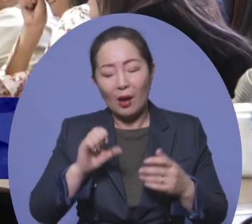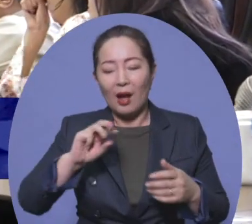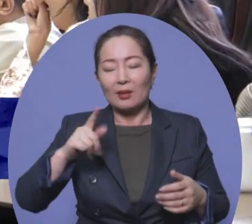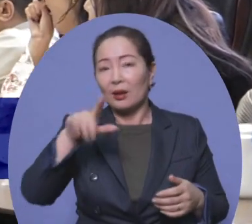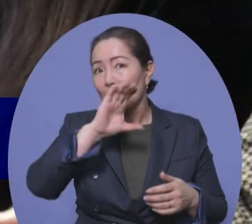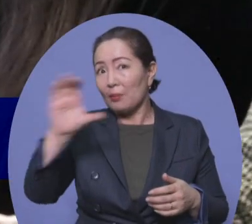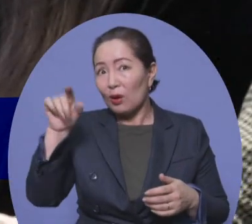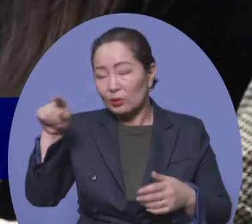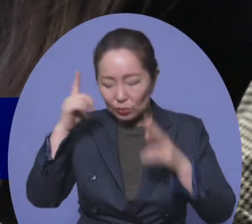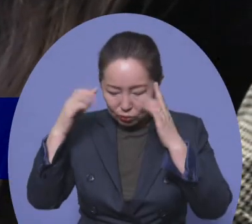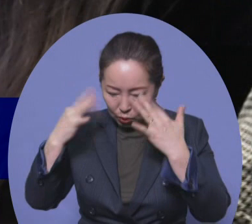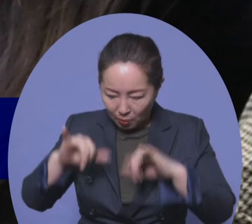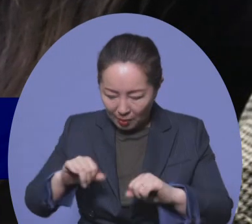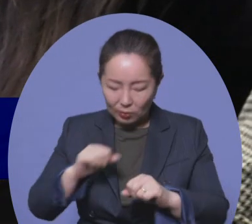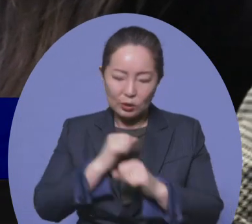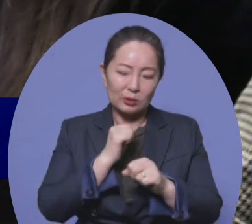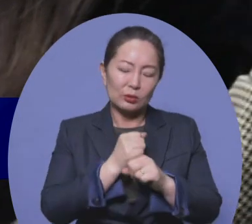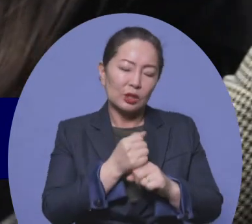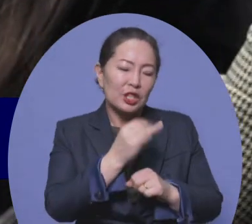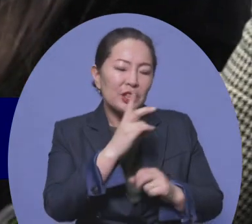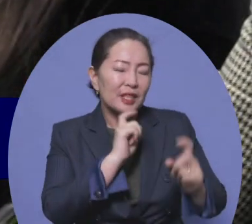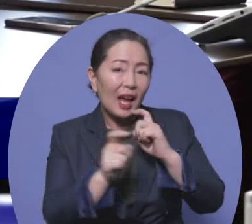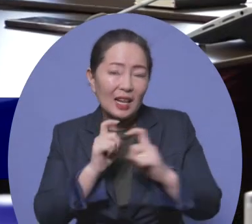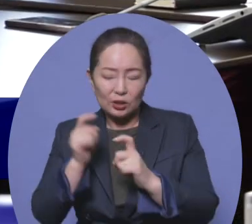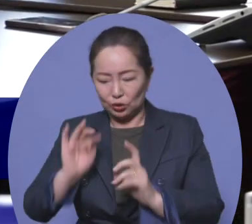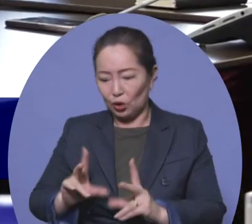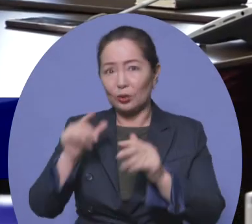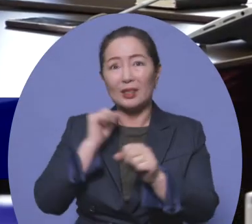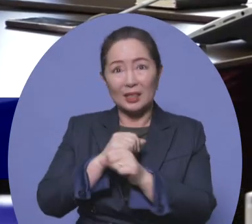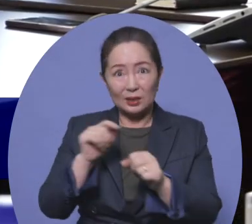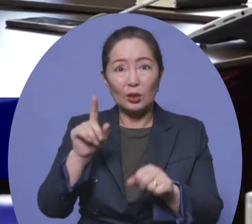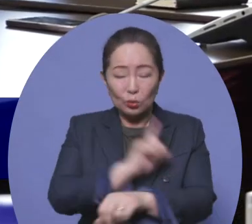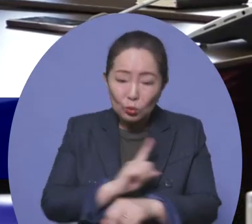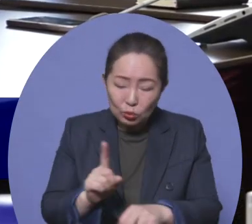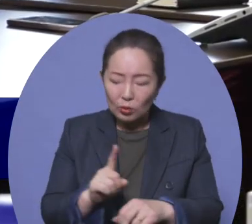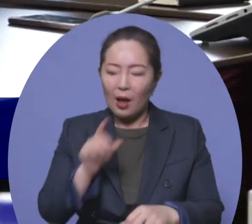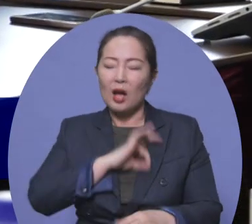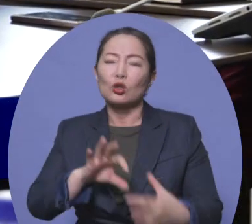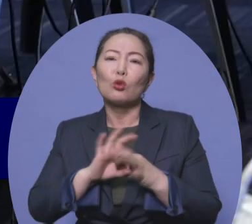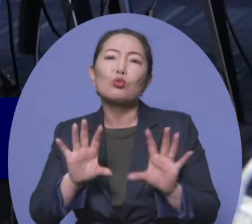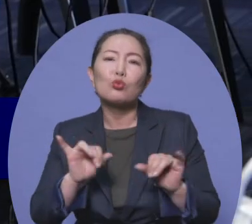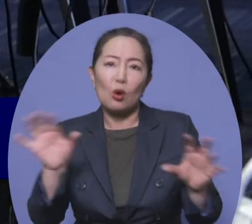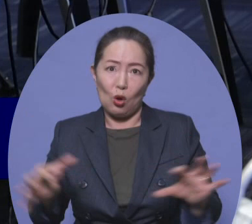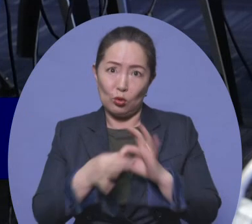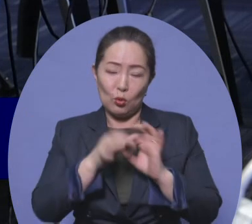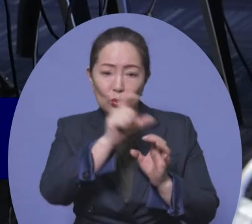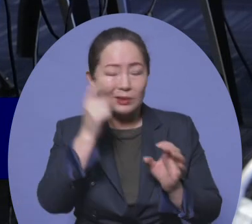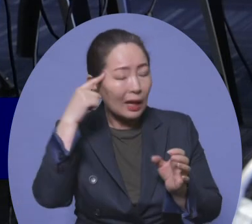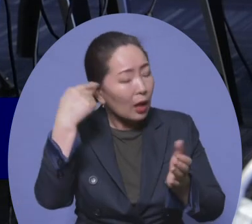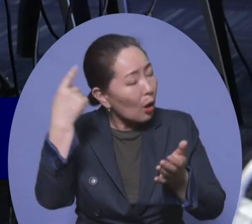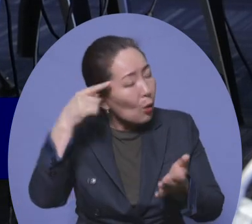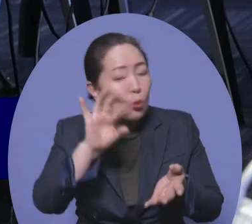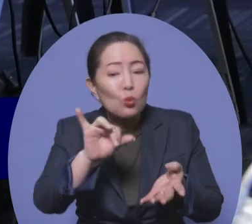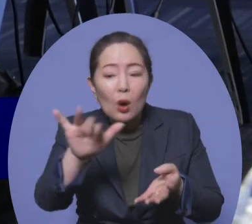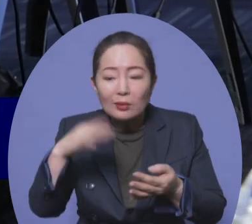тэмцэх газраас зохион байгуулж буй олон нийтэд харилцах соён гэрүүлэх үйл ажиллагааны үр дүн ажил бүтлийн талаарх олон нийтийн санаа бодлын